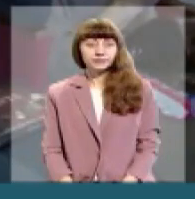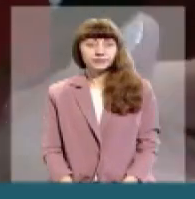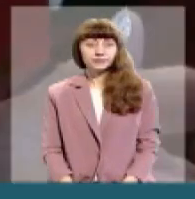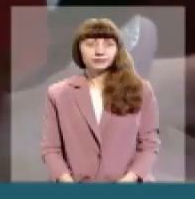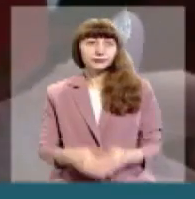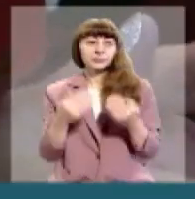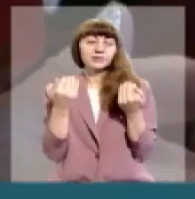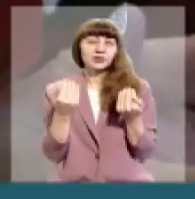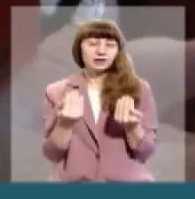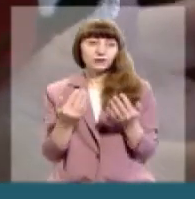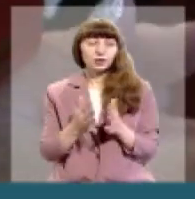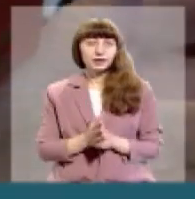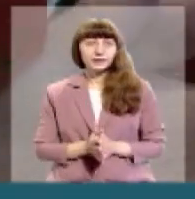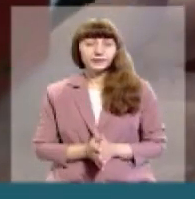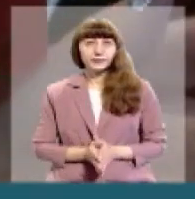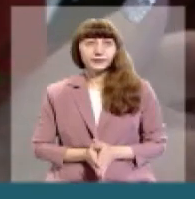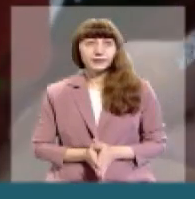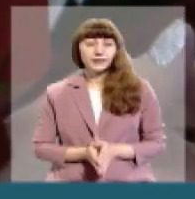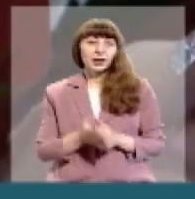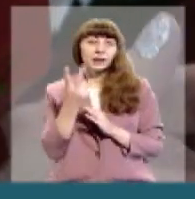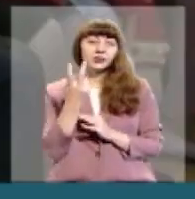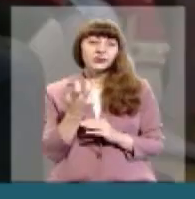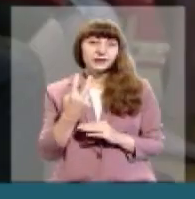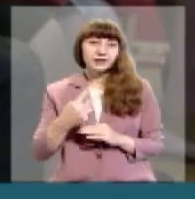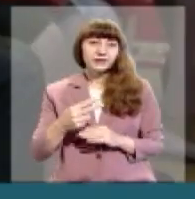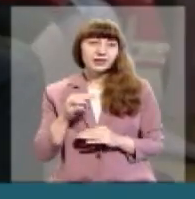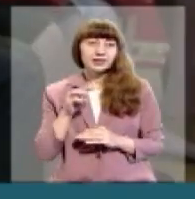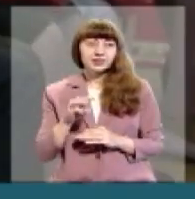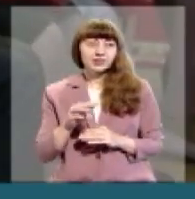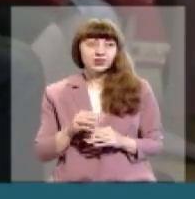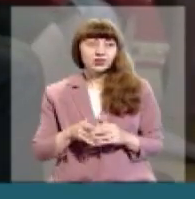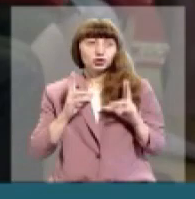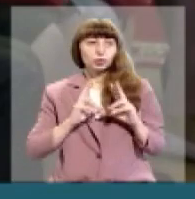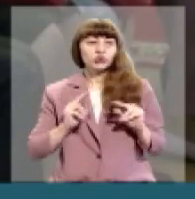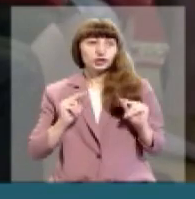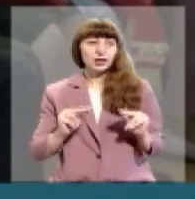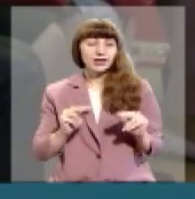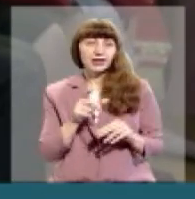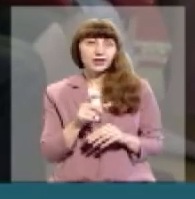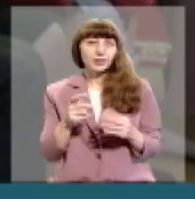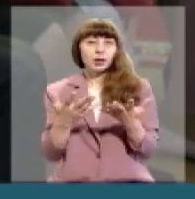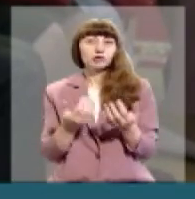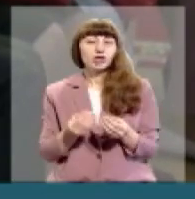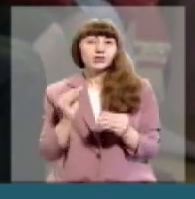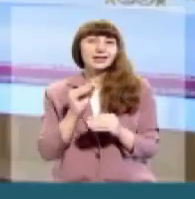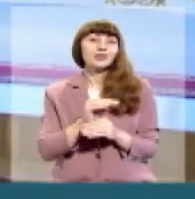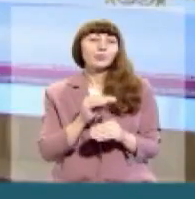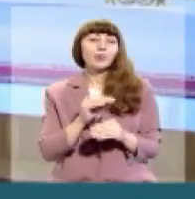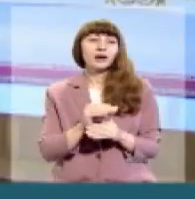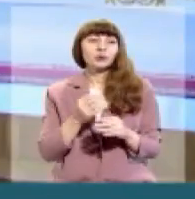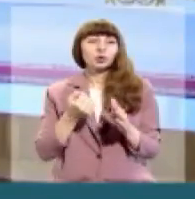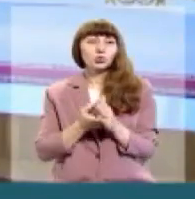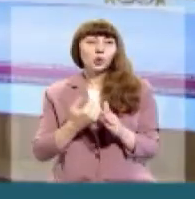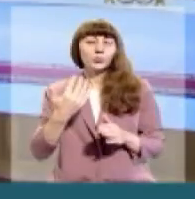сүйіспеншілікке баулайтын ұстаз. 4 жыл ішінде мектеп мұғалімдерінің жалақысы 2 есе өсті. 2023 жылдың 1-ші қаңтарынан